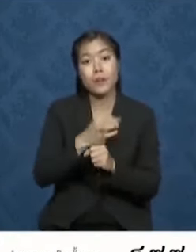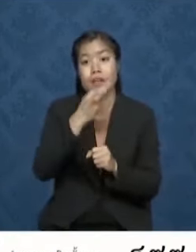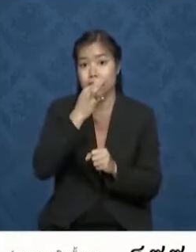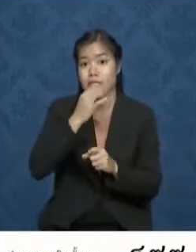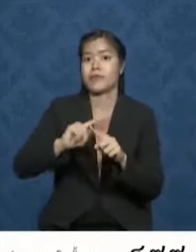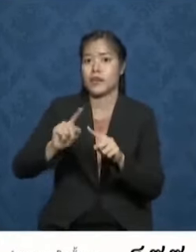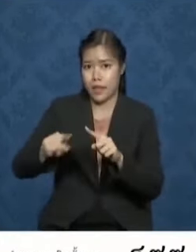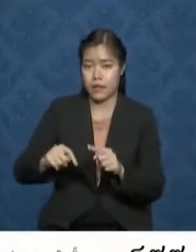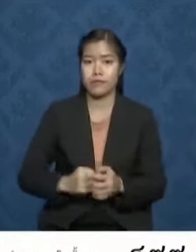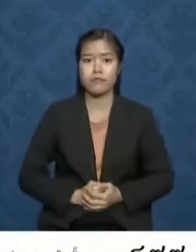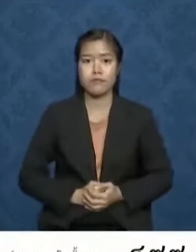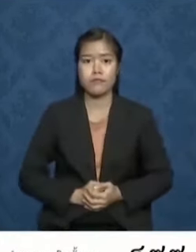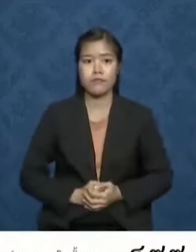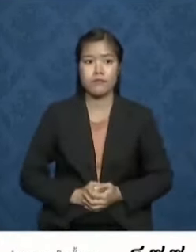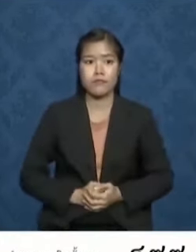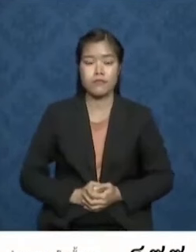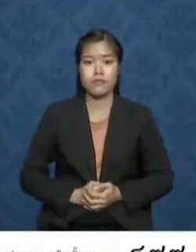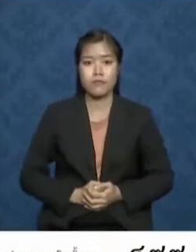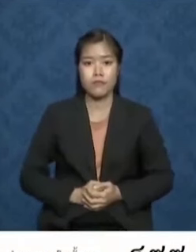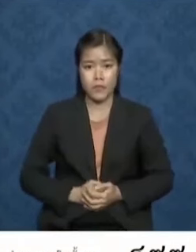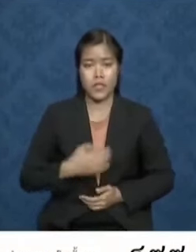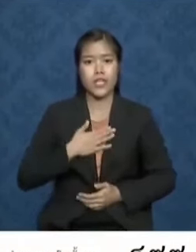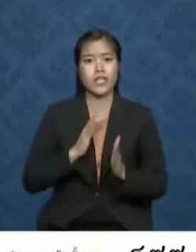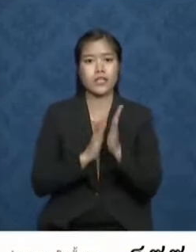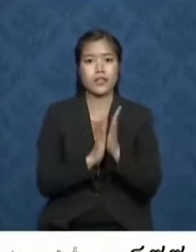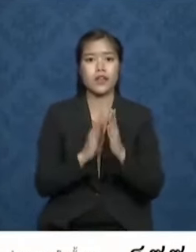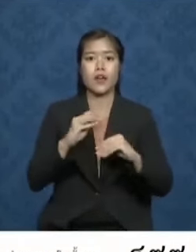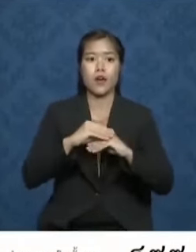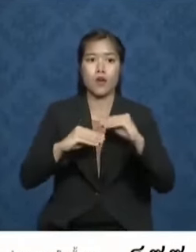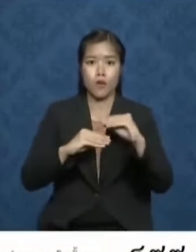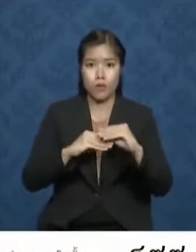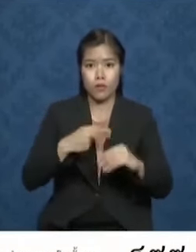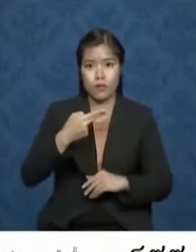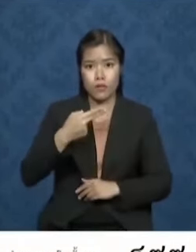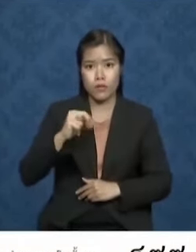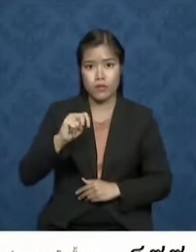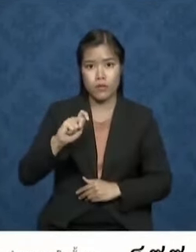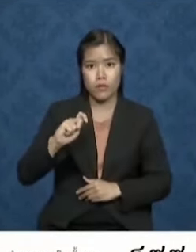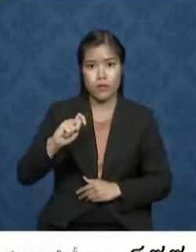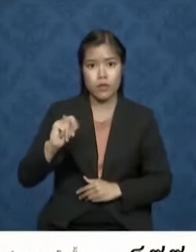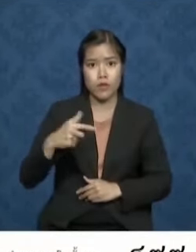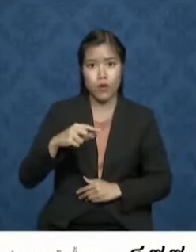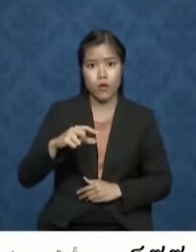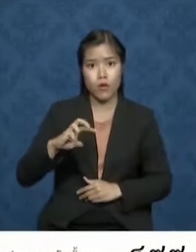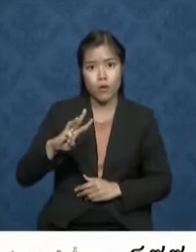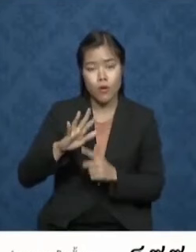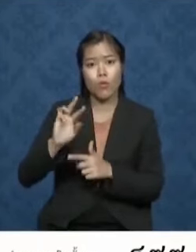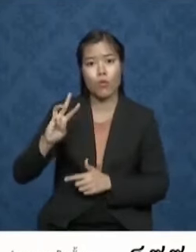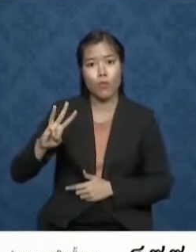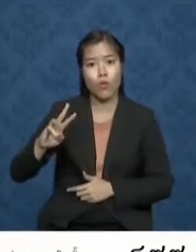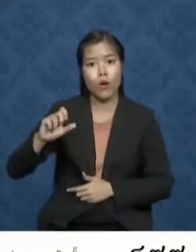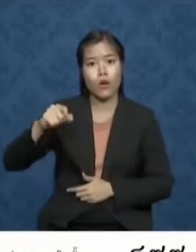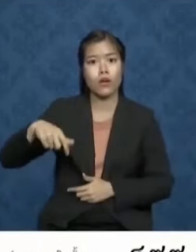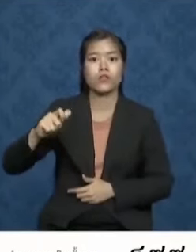ทางเศรษฐกิจผมก็ต้องชื่นชมนะครับว่าจากโครงการหนองวัวซอเนี่ยถือเป็นการเปิดศักราชของรัฐบาลใหม่ได้ดีใน